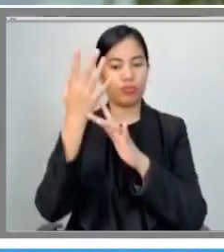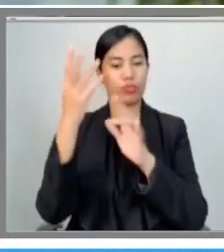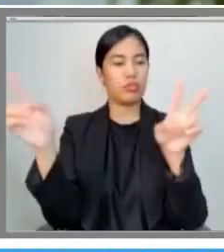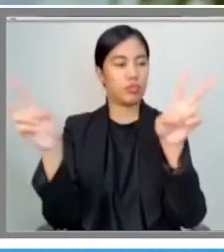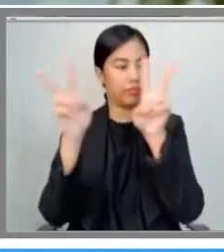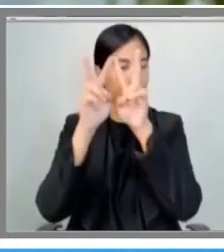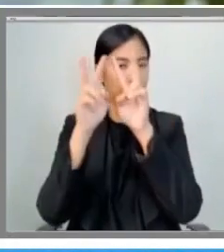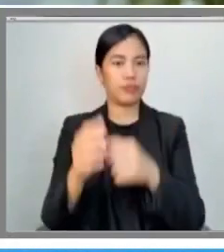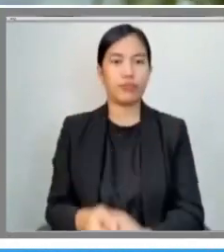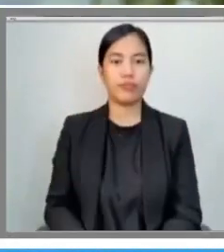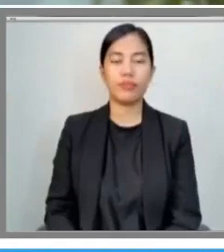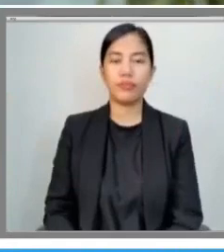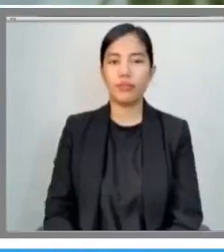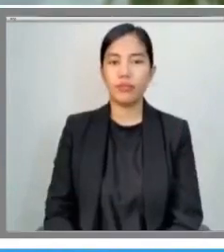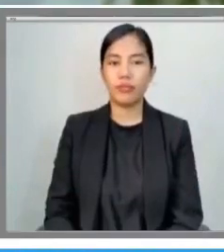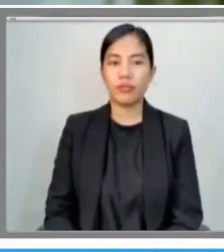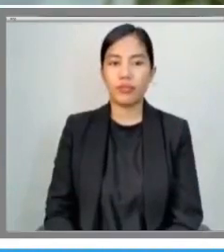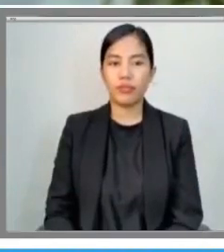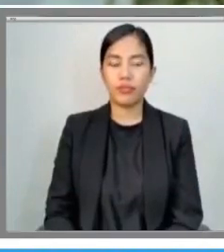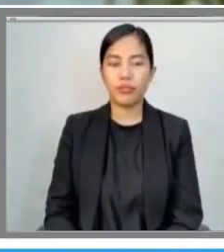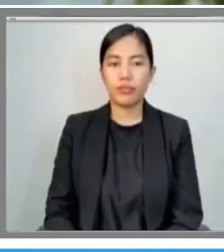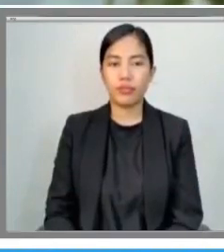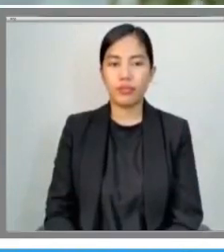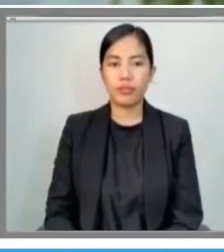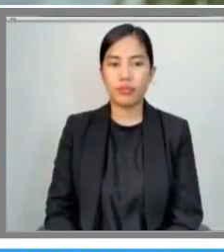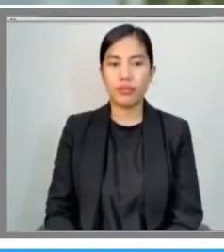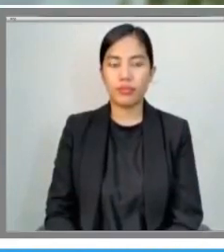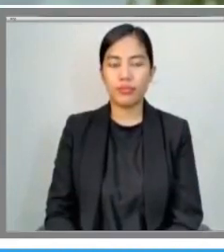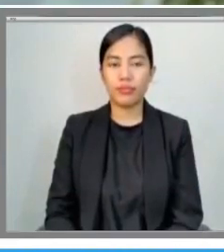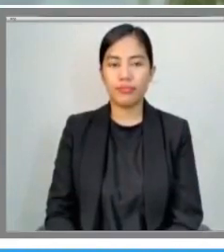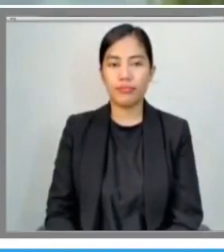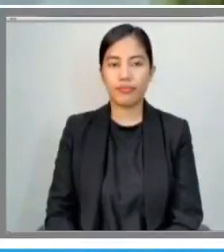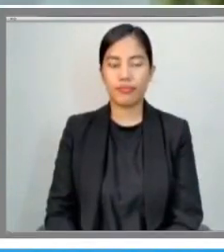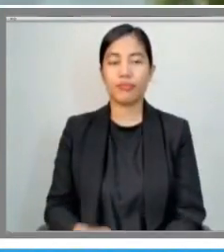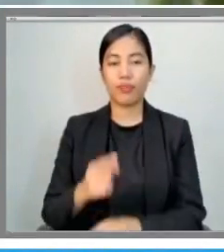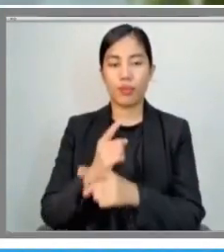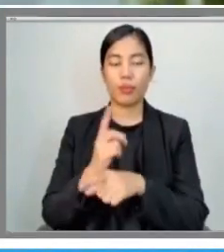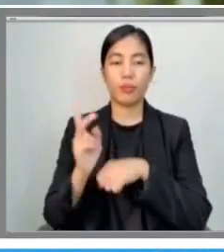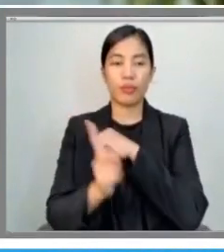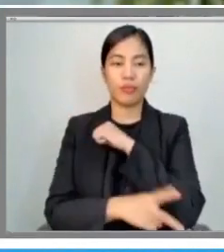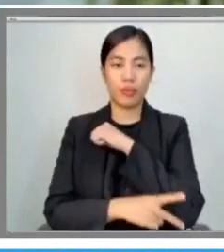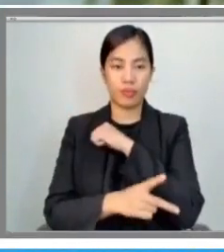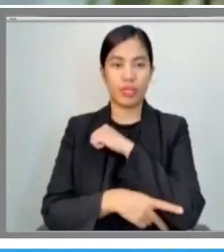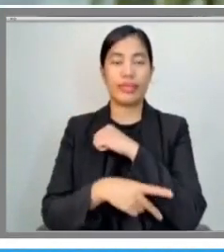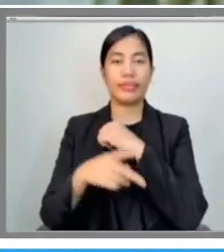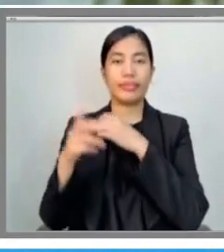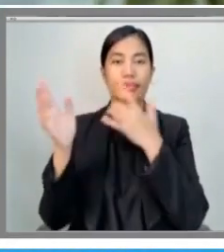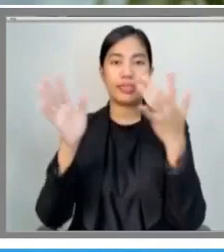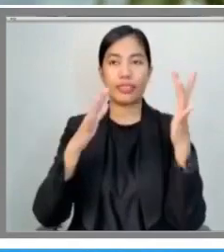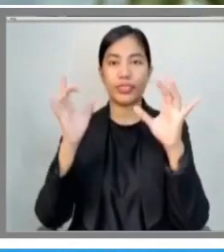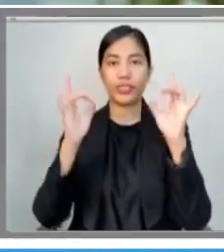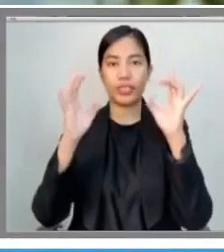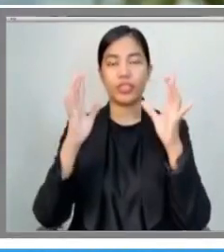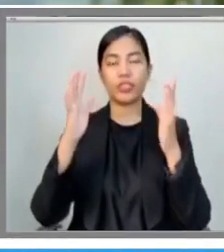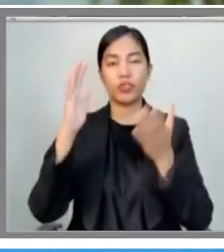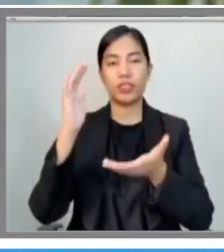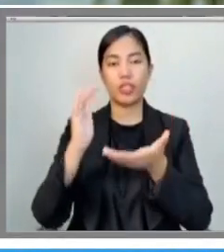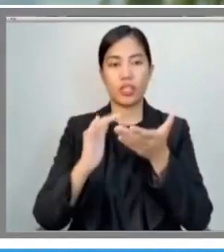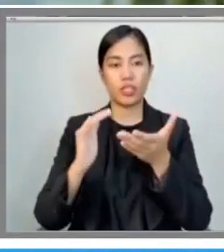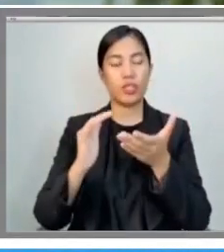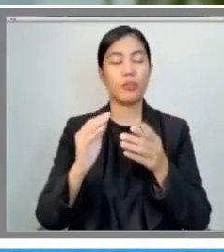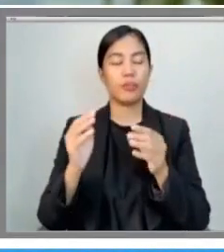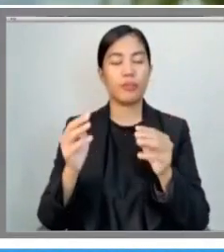ulit tama yan Cony at Iniyak sa atin ang provincial Disaster Risk reduction Management Office o pdrrmo Batangas na